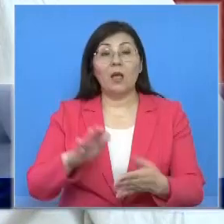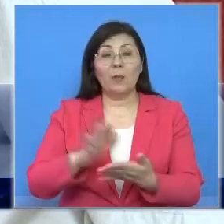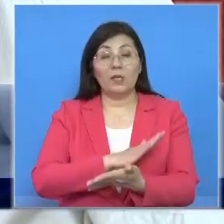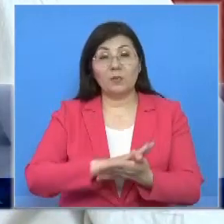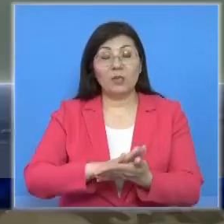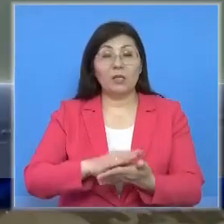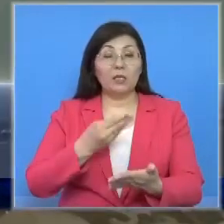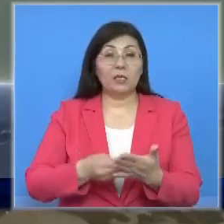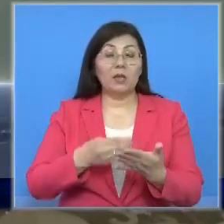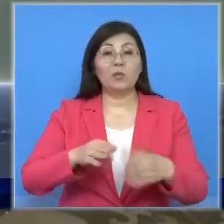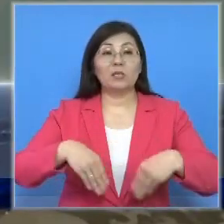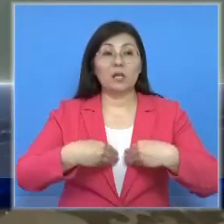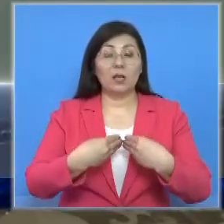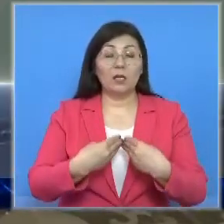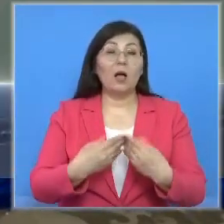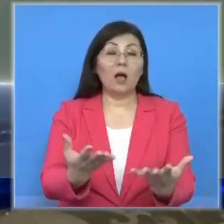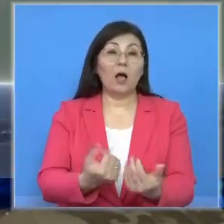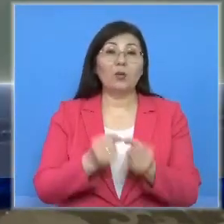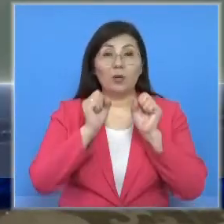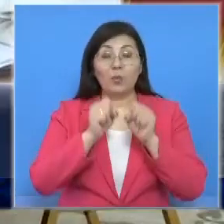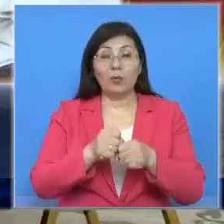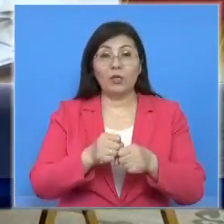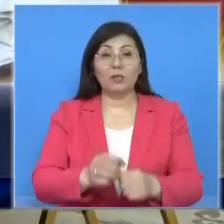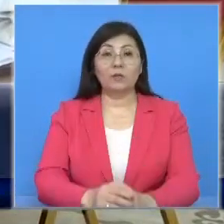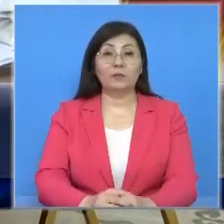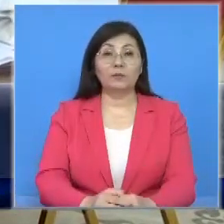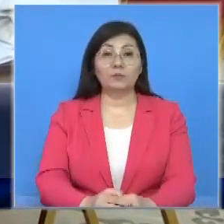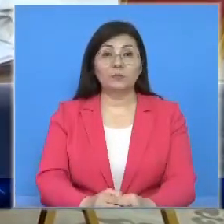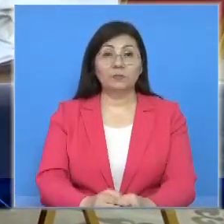кеңес ала алатынын еске салды. Назырке Өтеген, Бақытжан Едігеев, Ақтөбе телеарнасы.